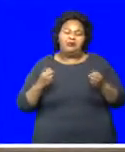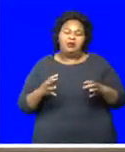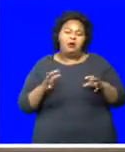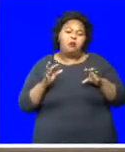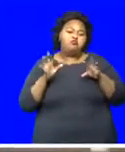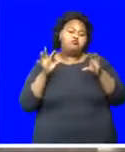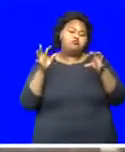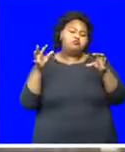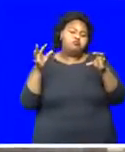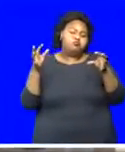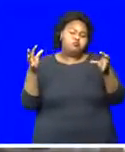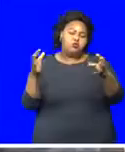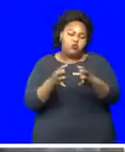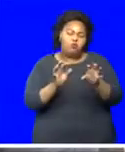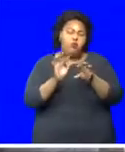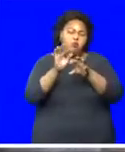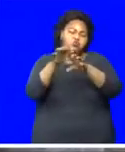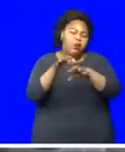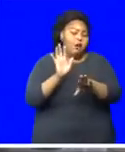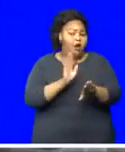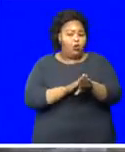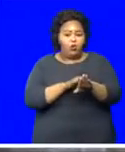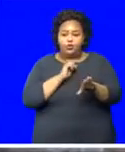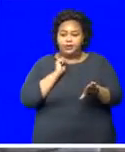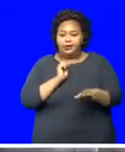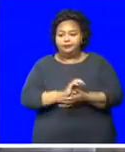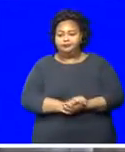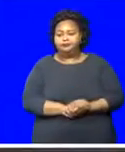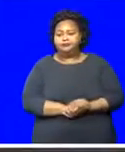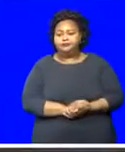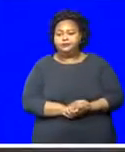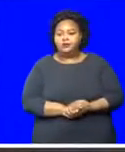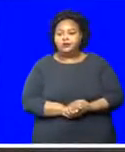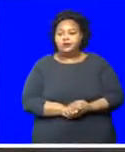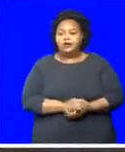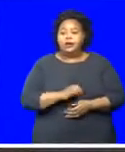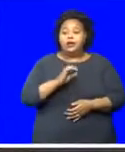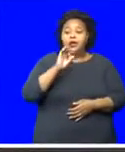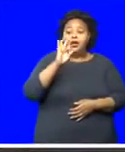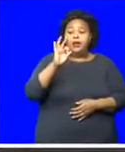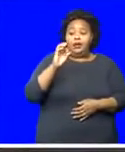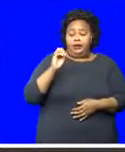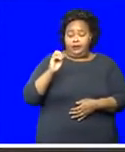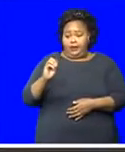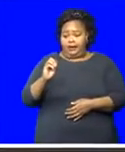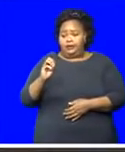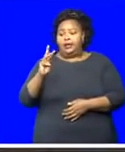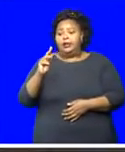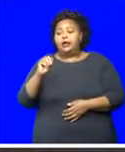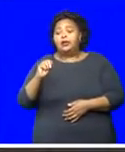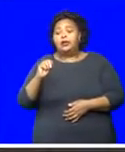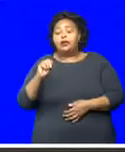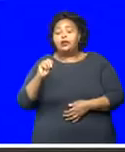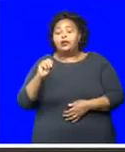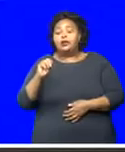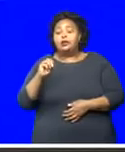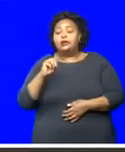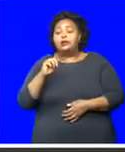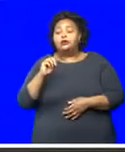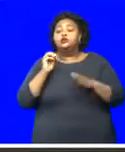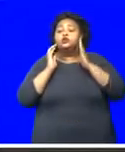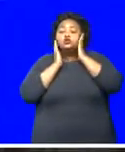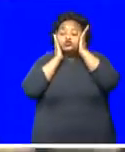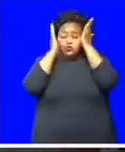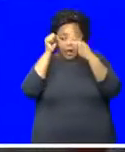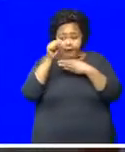to stampede lukhetho lesibili lokuvala sikhala selunga leParliamente lenkundla sesiphofaneni kubheke ukuthi lubanjwe emhlati